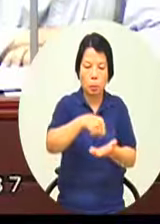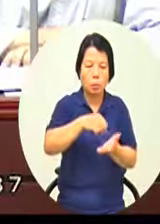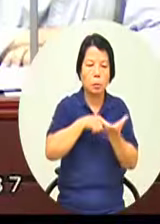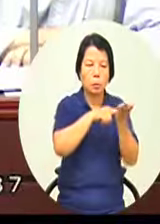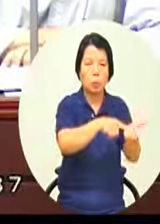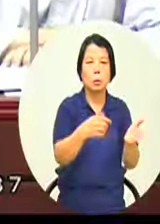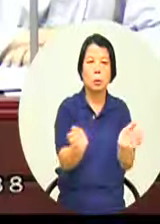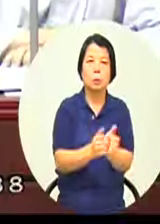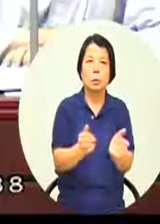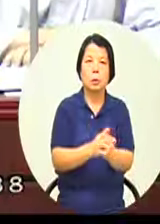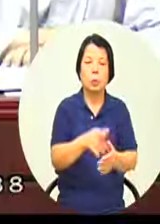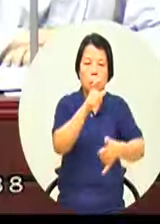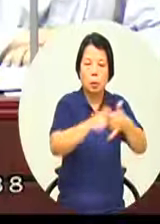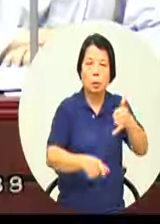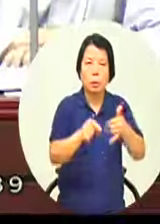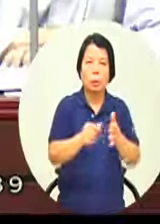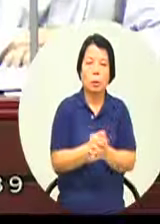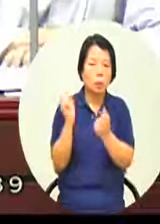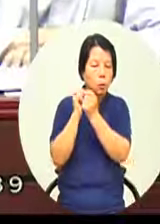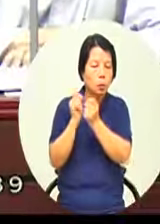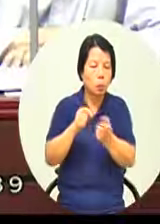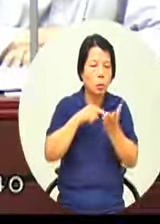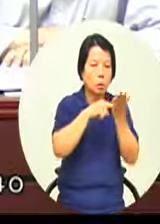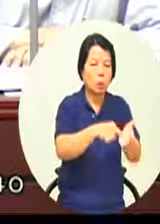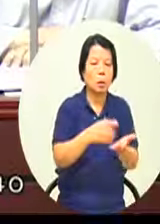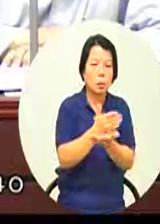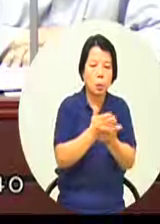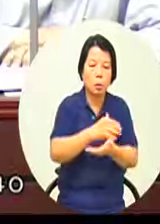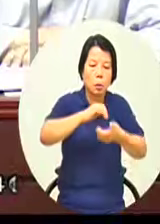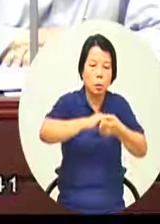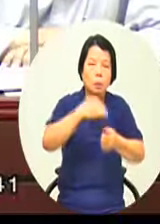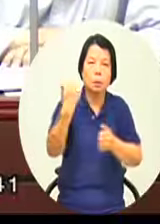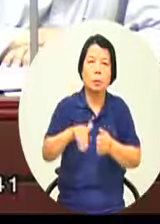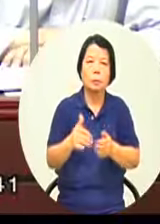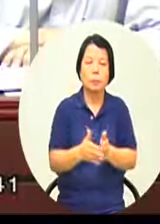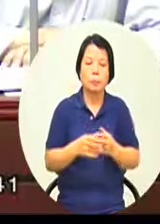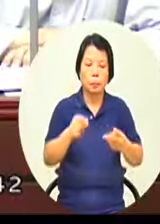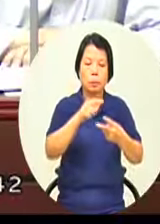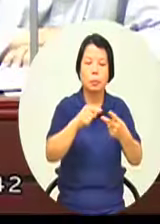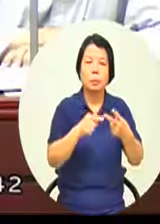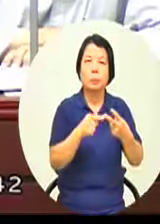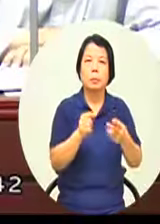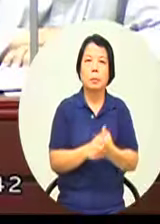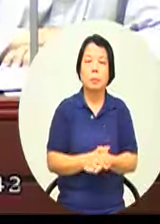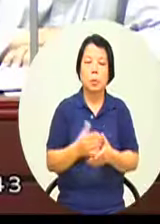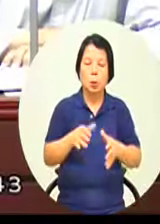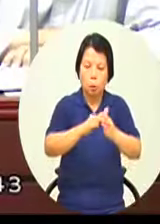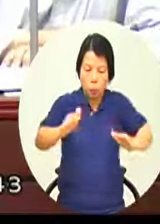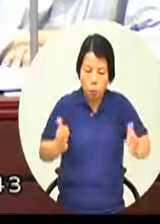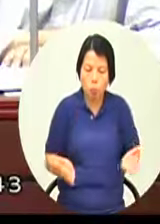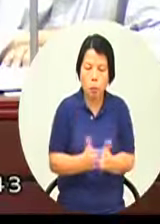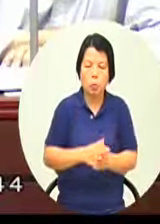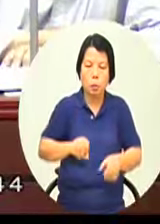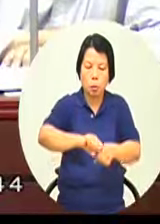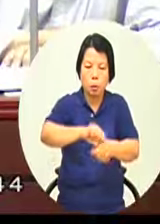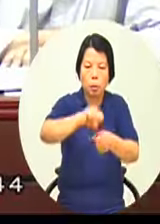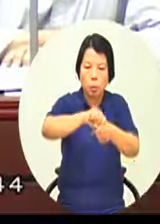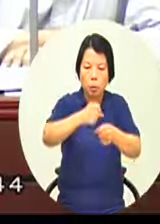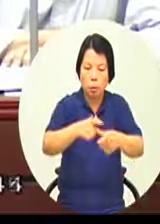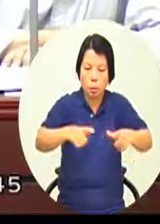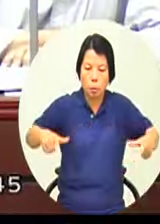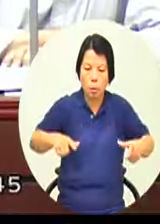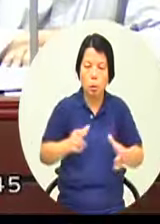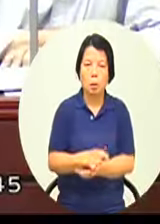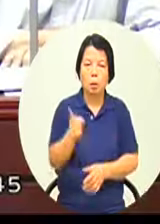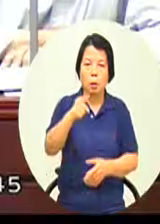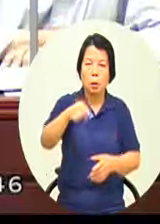送了，只是那个案子是最近送的，还没有核定。 还不知道。 那刚刚讲第二阶段这个箱涵加大这个部分， 1000万，